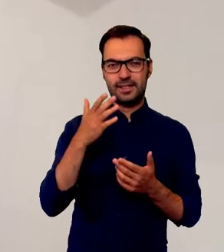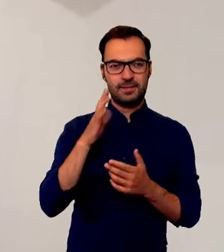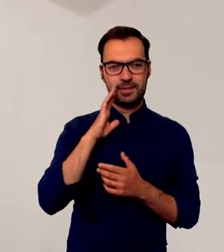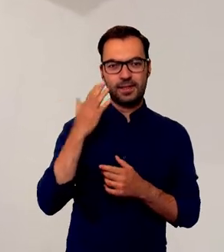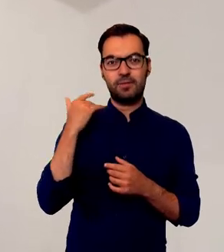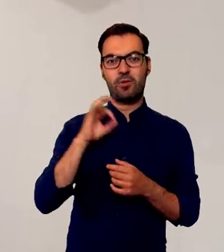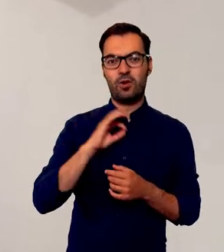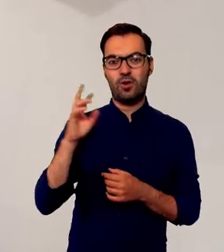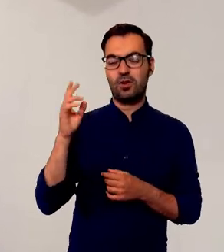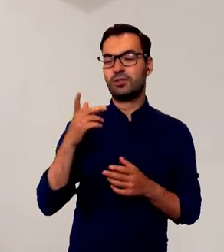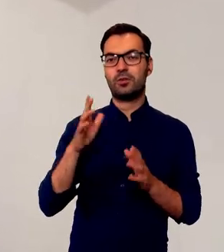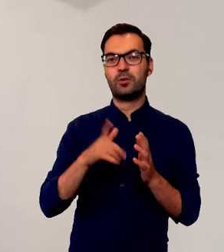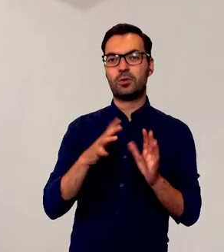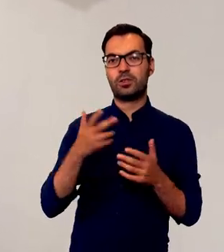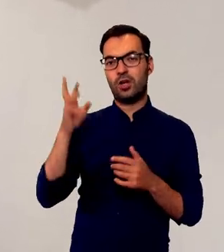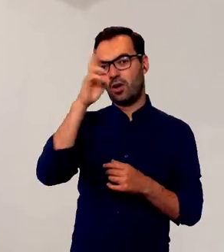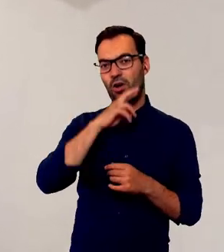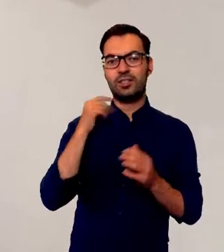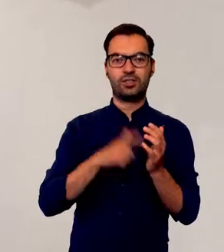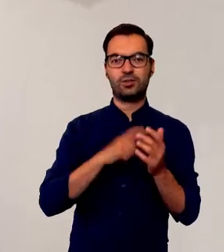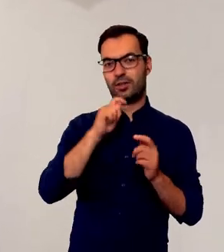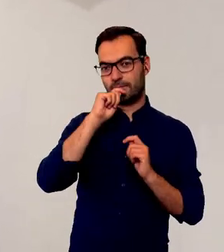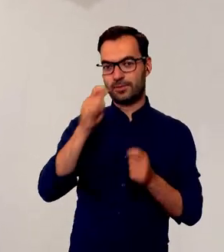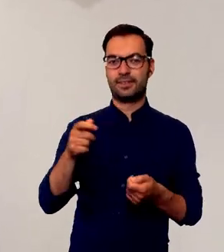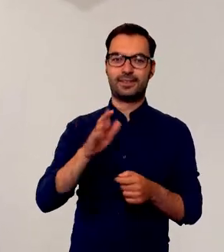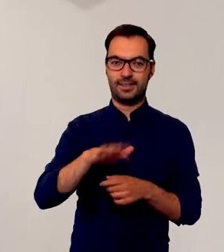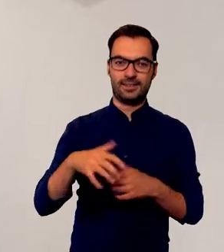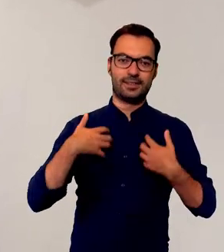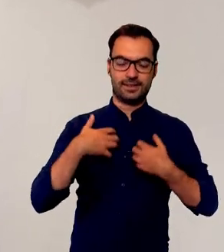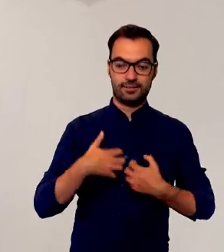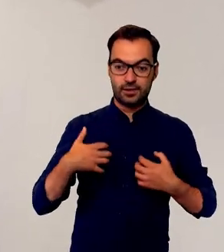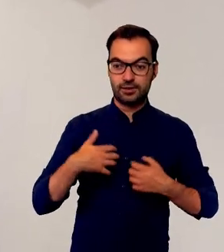że rodzice bardzo często kupują swoim dzieciom zwierzęta,